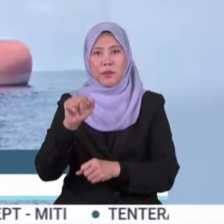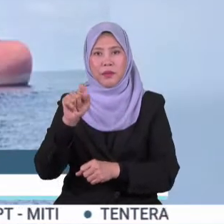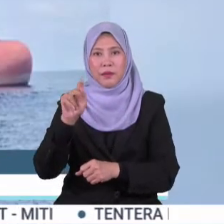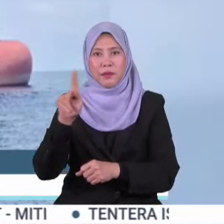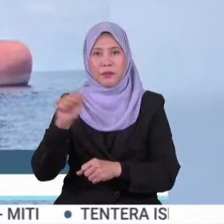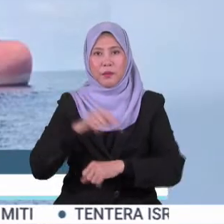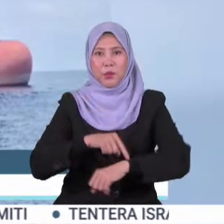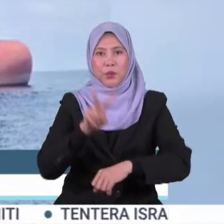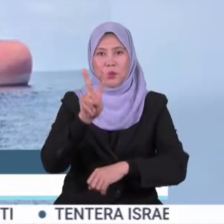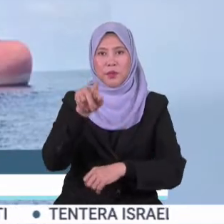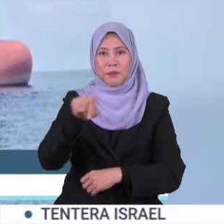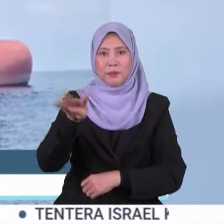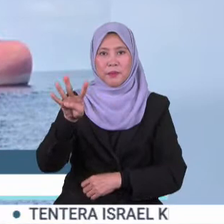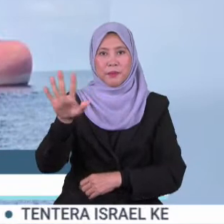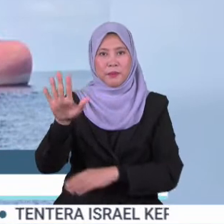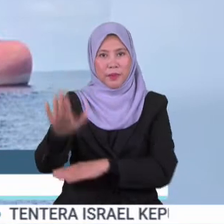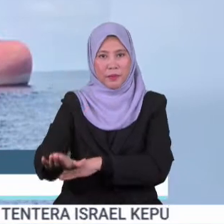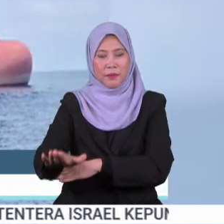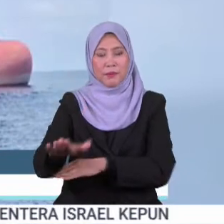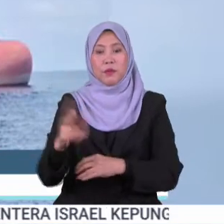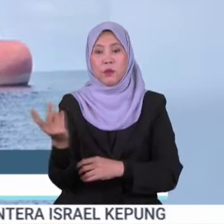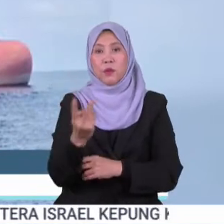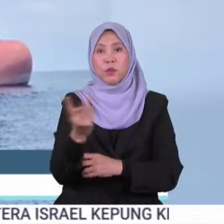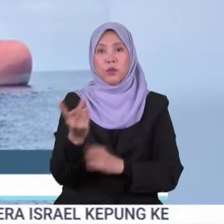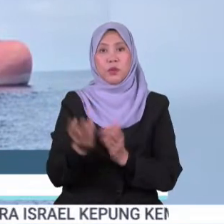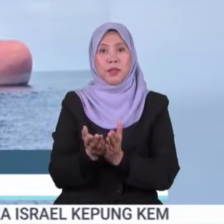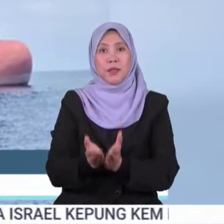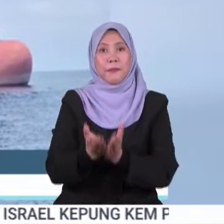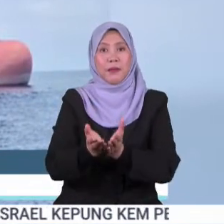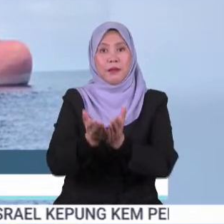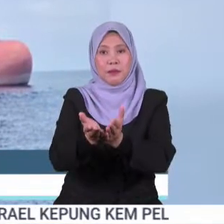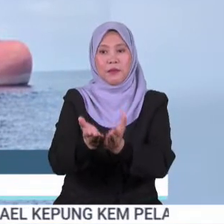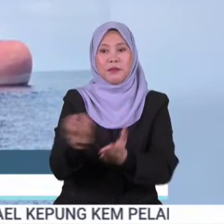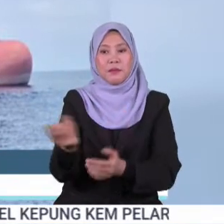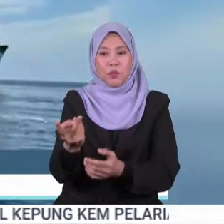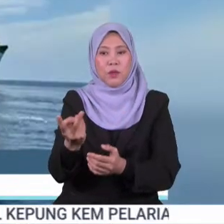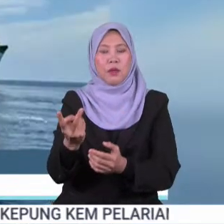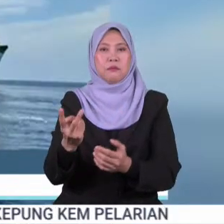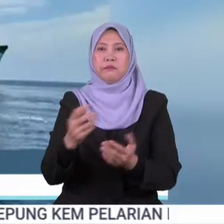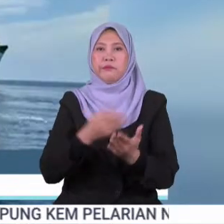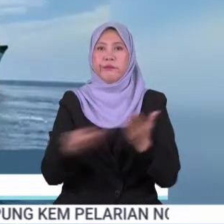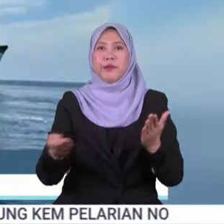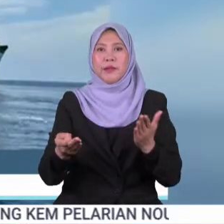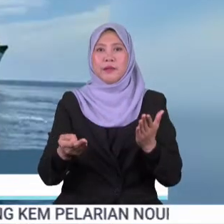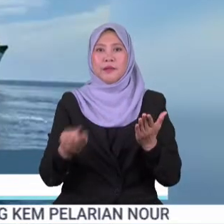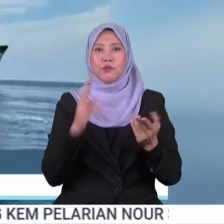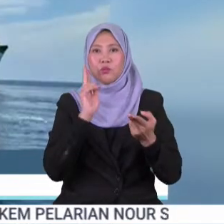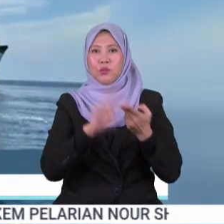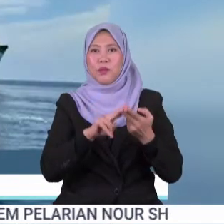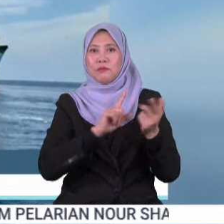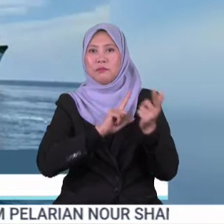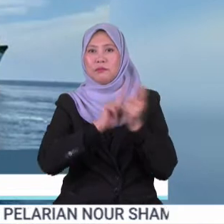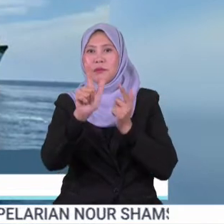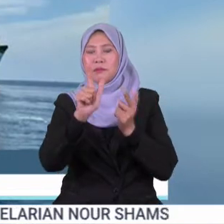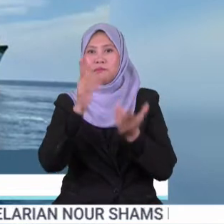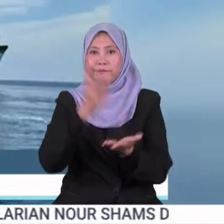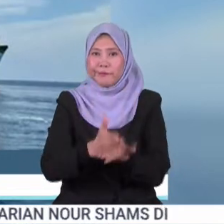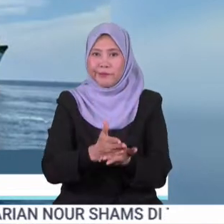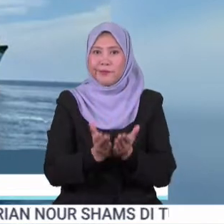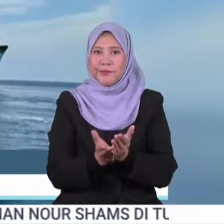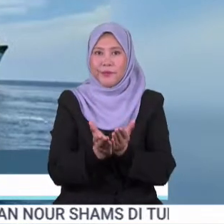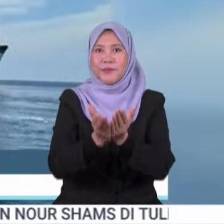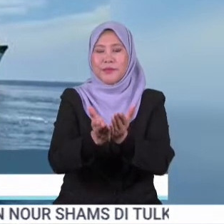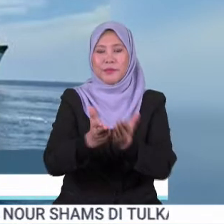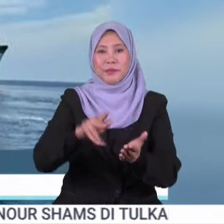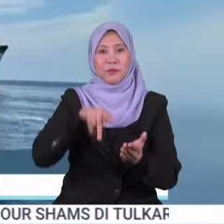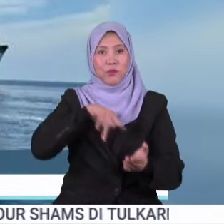Balau pukul 2.45 petang. Kedua-dua nakoda kapal terbabit gagal mengemukakan sebarang dokumen kebenaran bersauh di